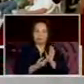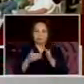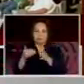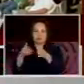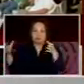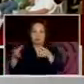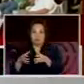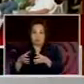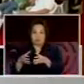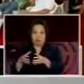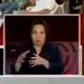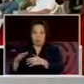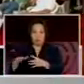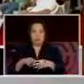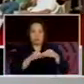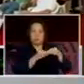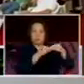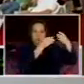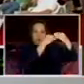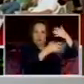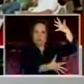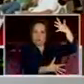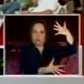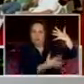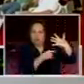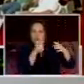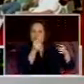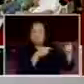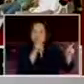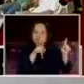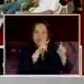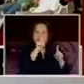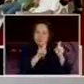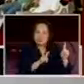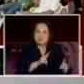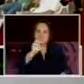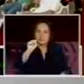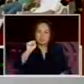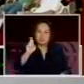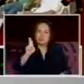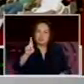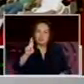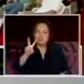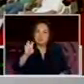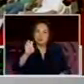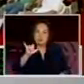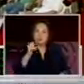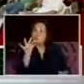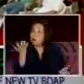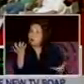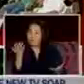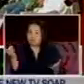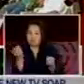naglabas ng mga survey ng mga tao, gusto pala na guilty ang Chief Justice. Ngayon natapos ang defensa, saan ngayon ang mga survey?